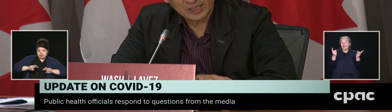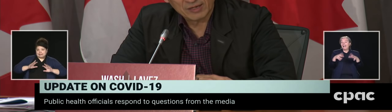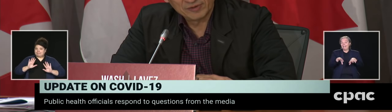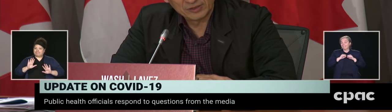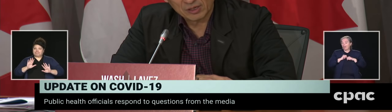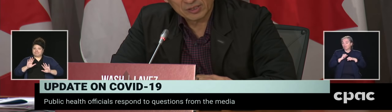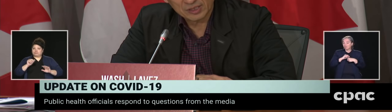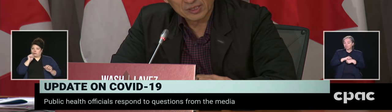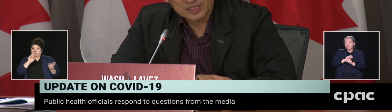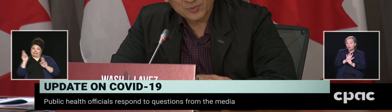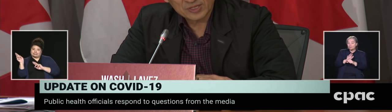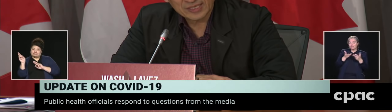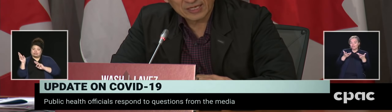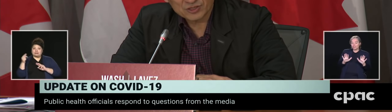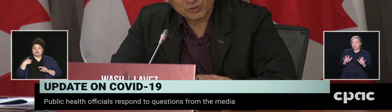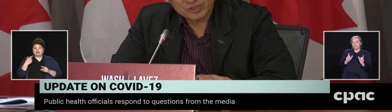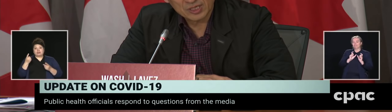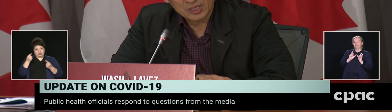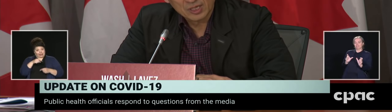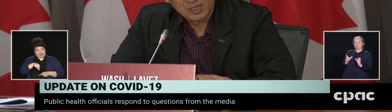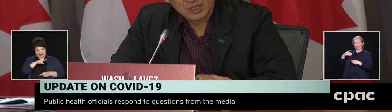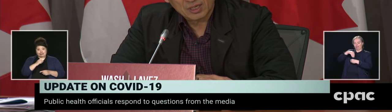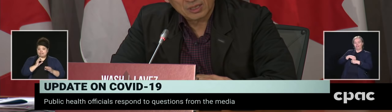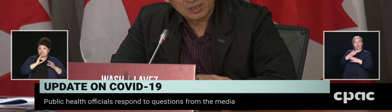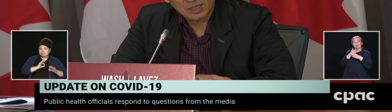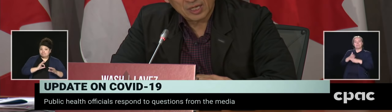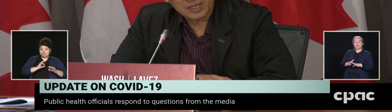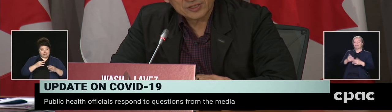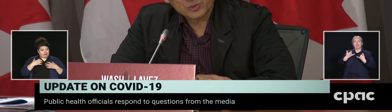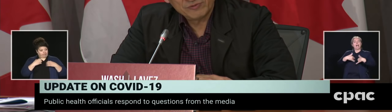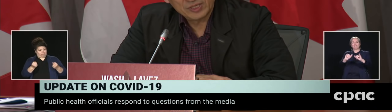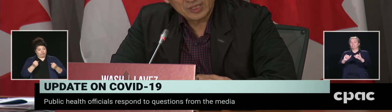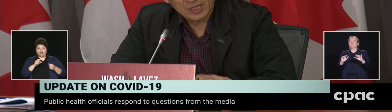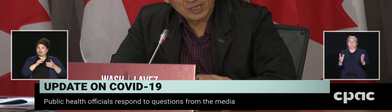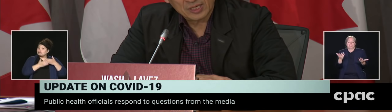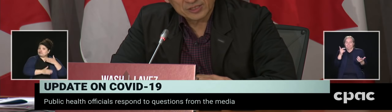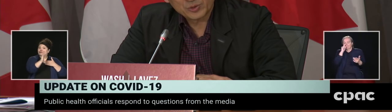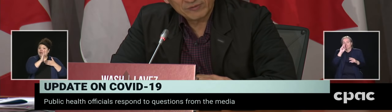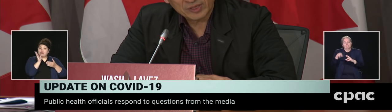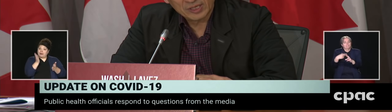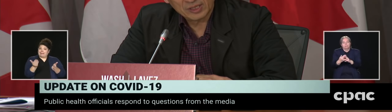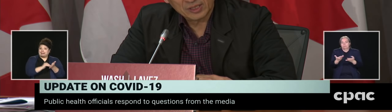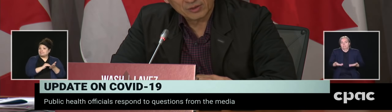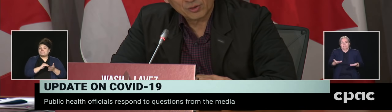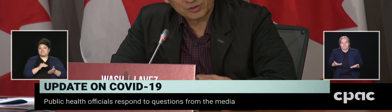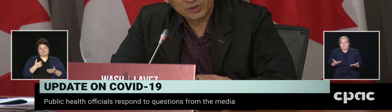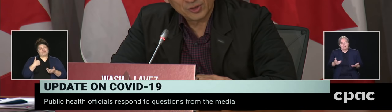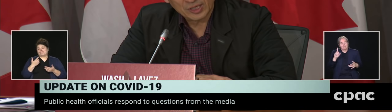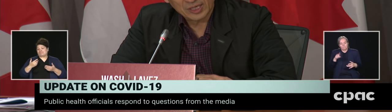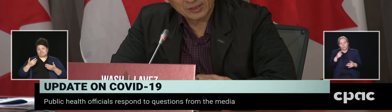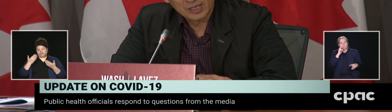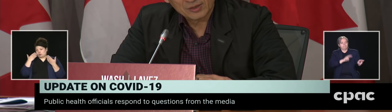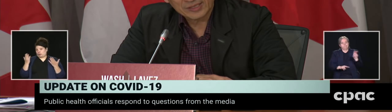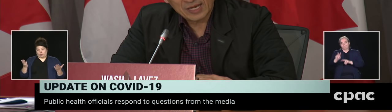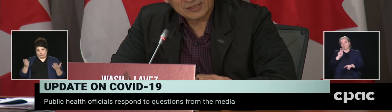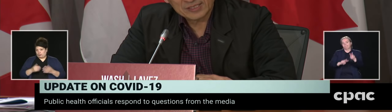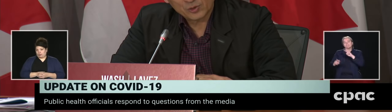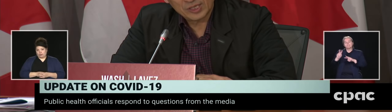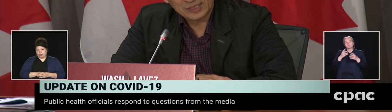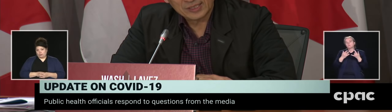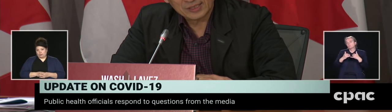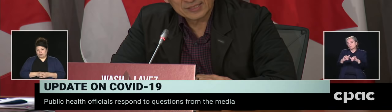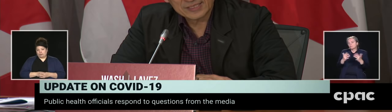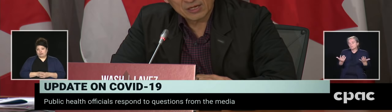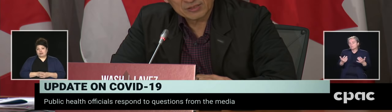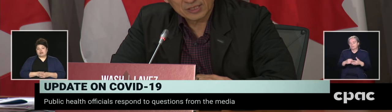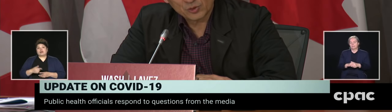immunité à vie. Donc, je pense que c'est quelque chose à suivre et on continue à regarder c'est